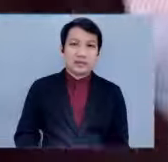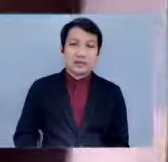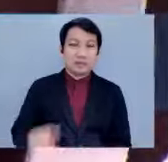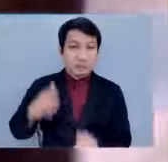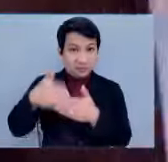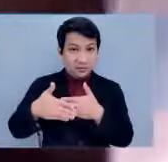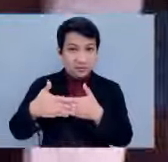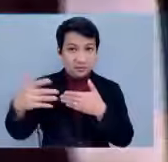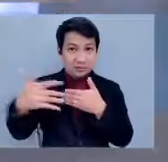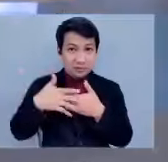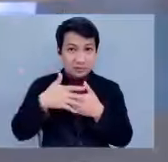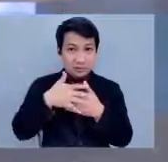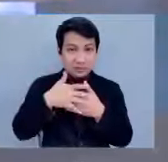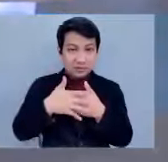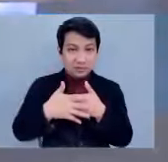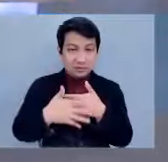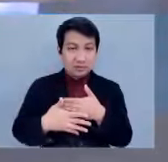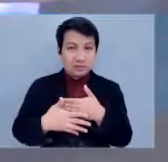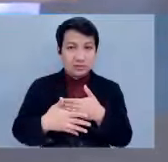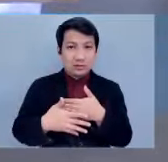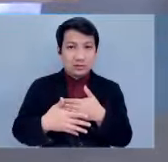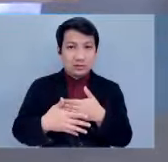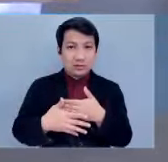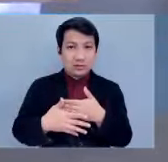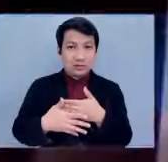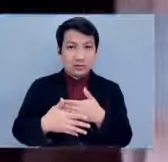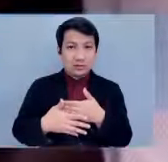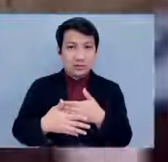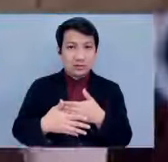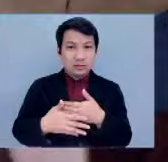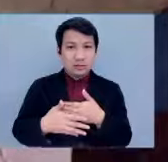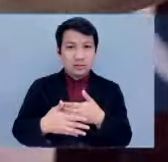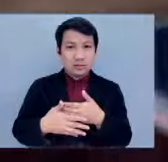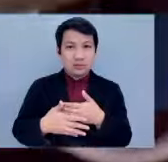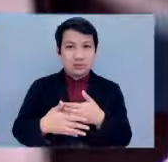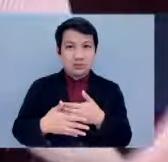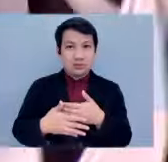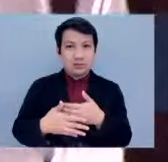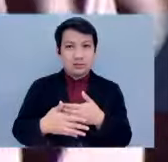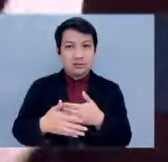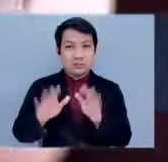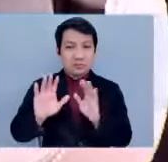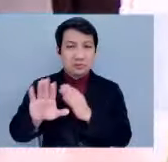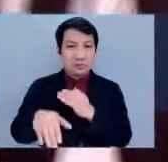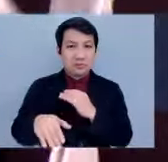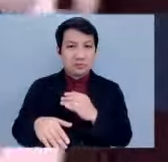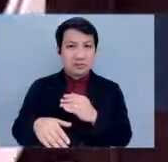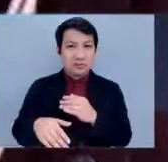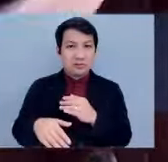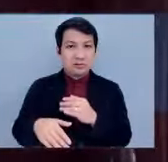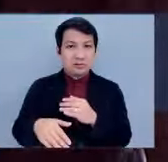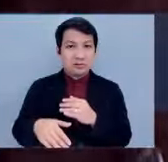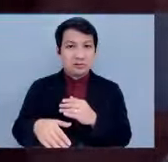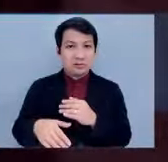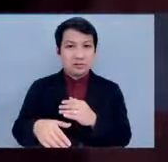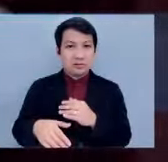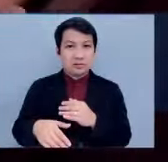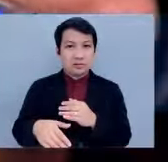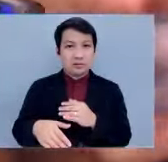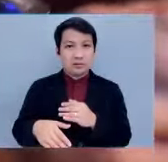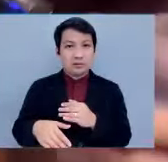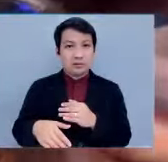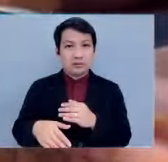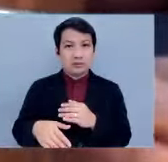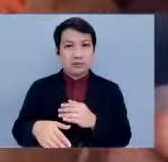siya, pag natuyo siya, babalik din siya sa dati niyang texture. Yes, it's still, you know, parang lalambot siyang konti. Saka ito, tingnan natin.